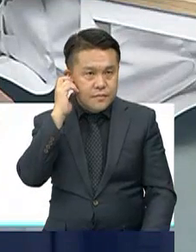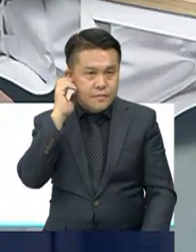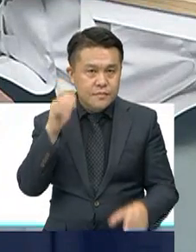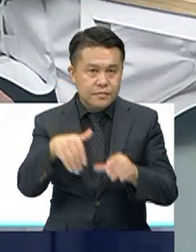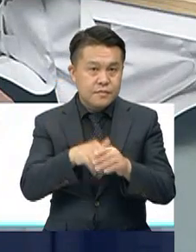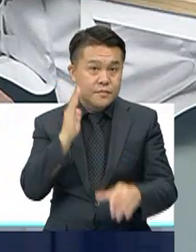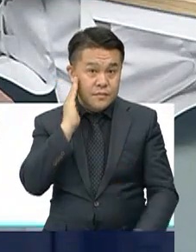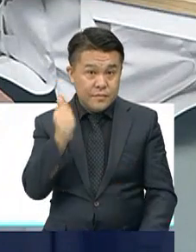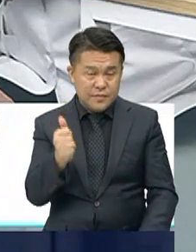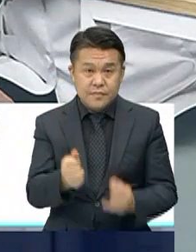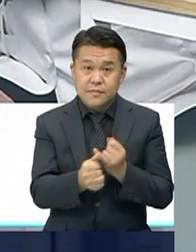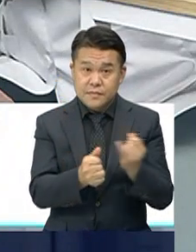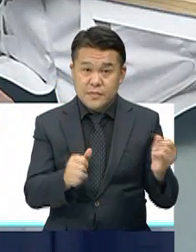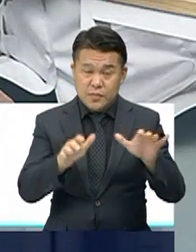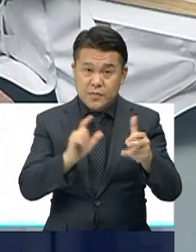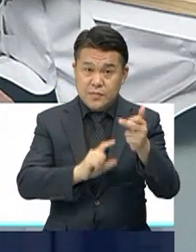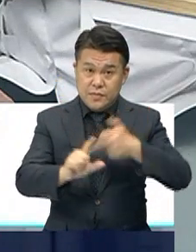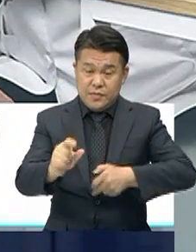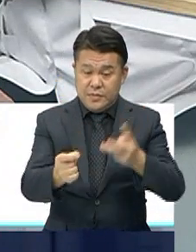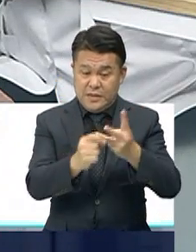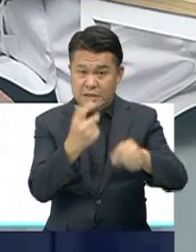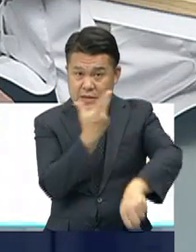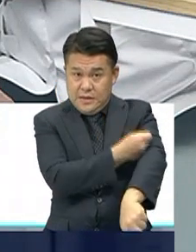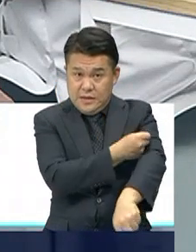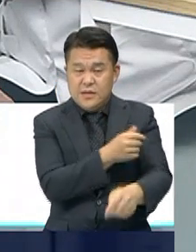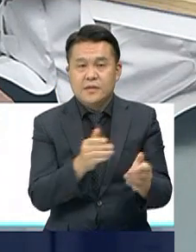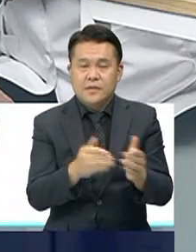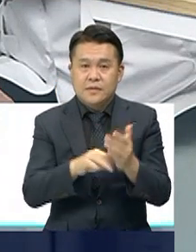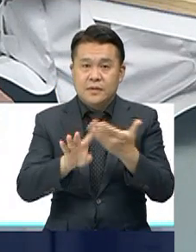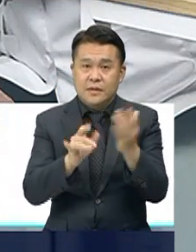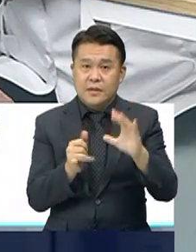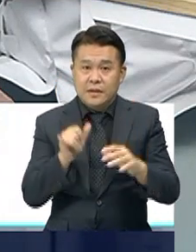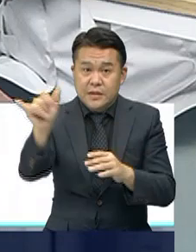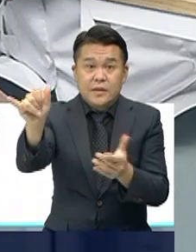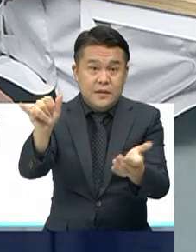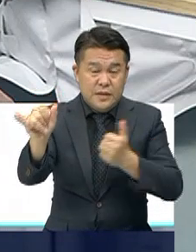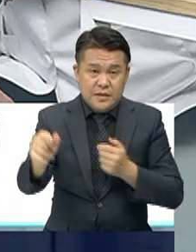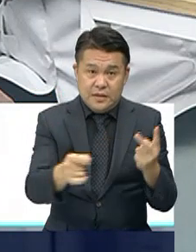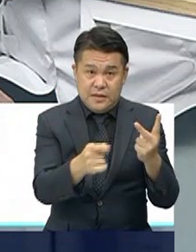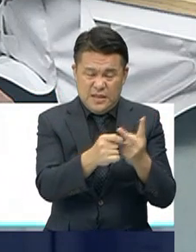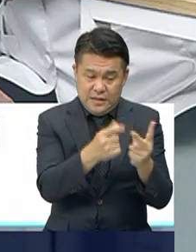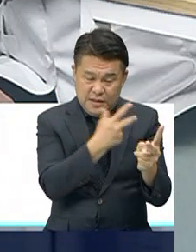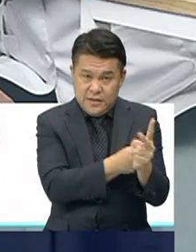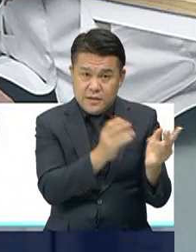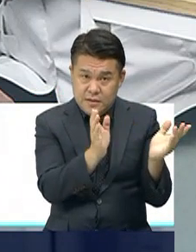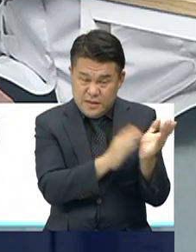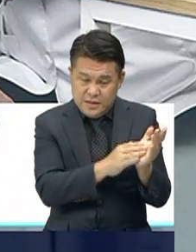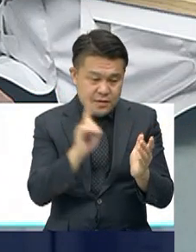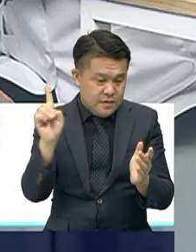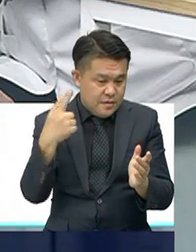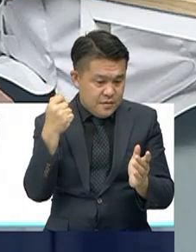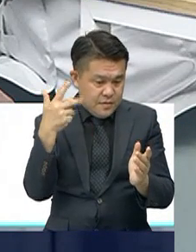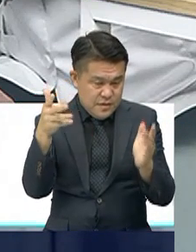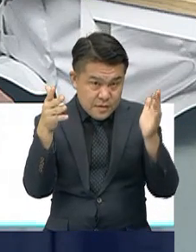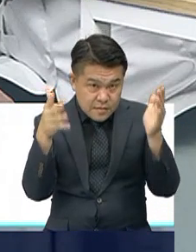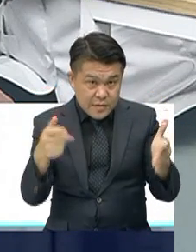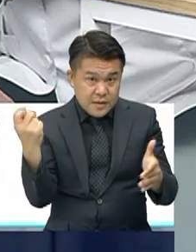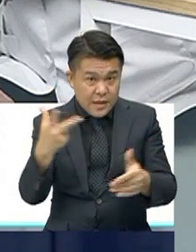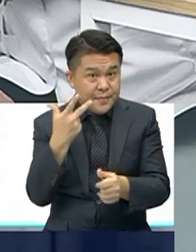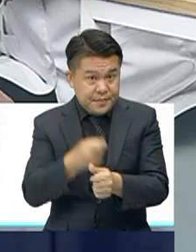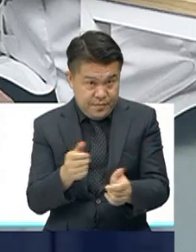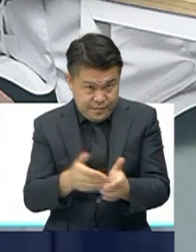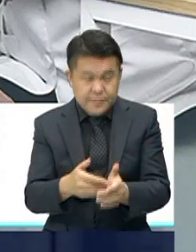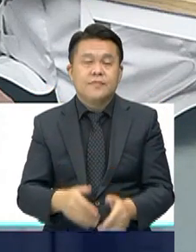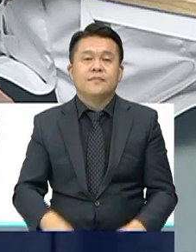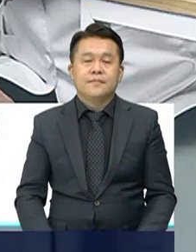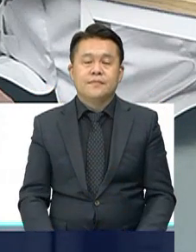문재인 대통령과 김정숙 여사가 오늘 오전에 부스터샷을 맞았습니다. 해외 순방을 앞두고 2차 접종 후 168일 만에 추가 접종을